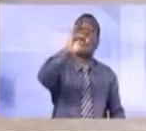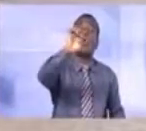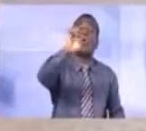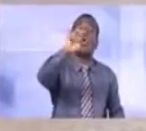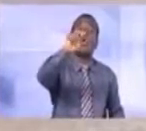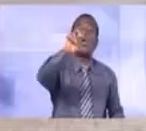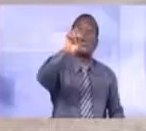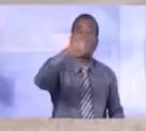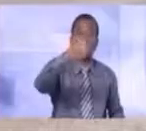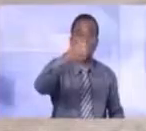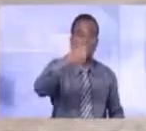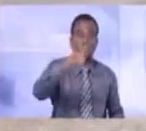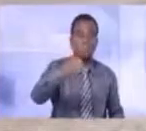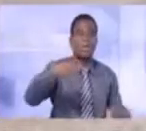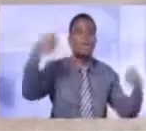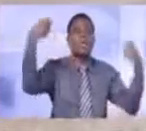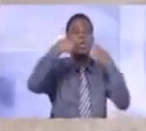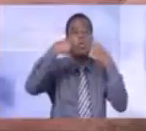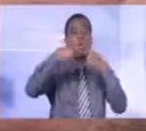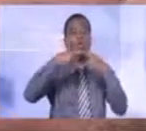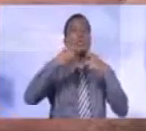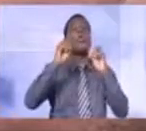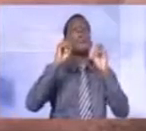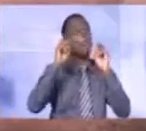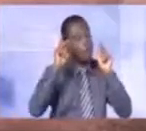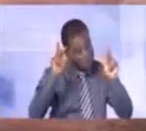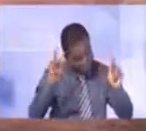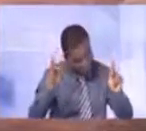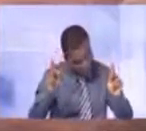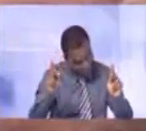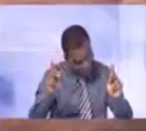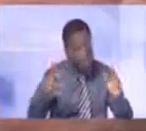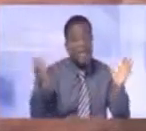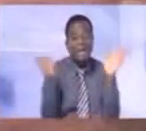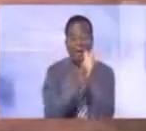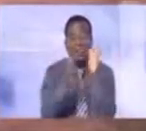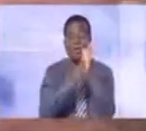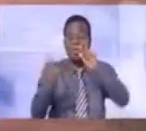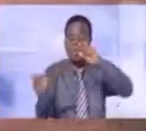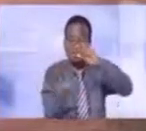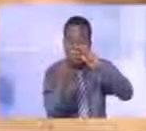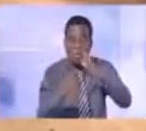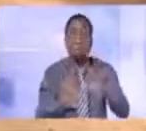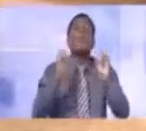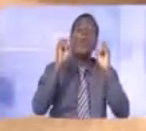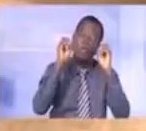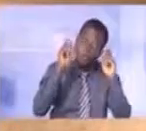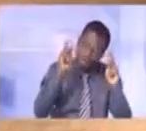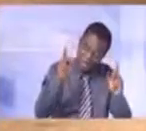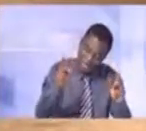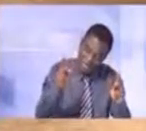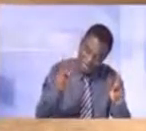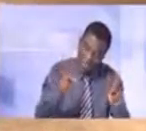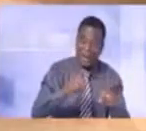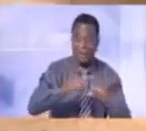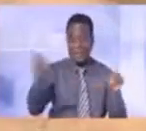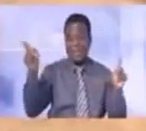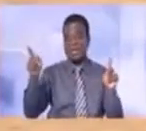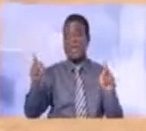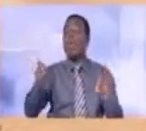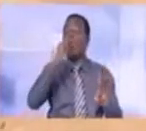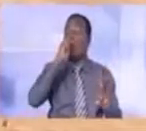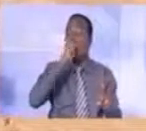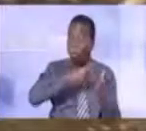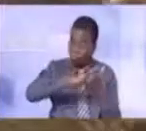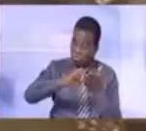disposent de l'électricité et d'une école primaire. Sianso et Logbanasso ont en partage le même souci. L'eau potable,